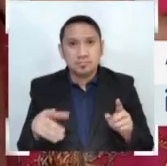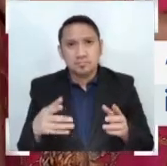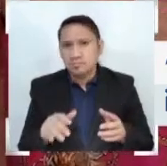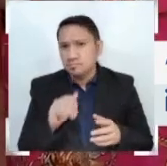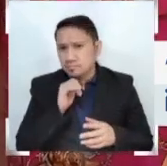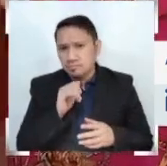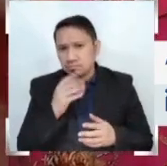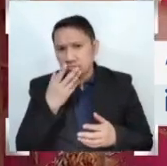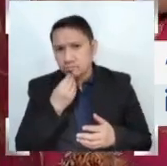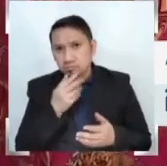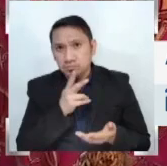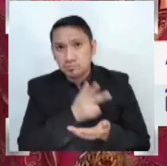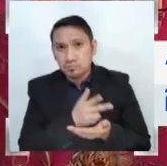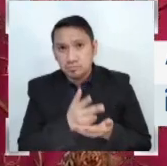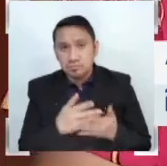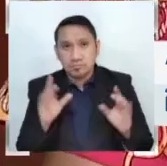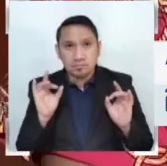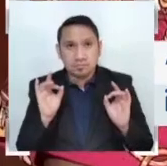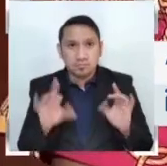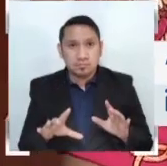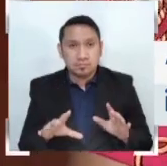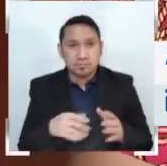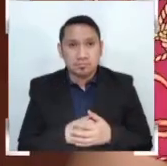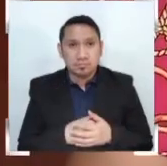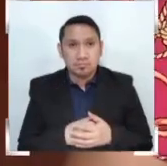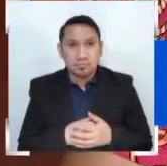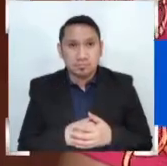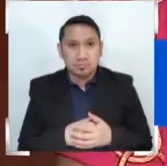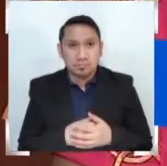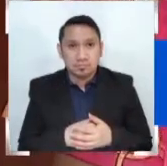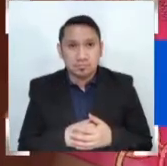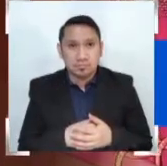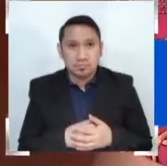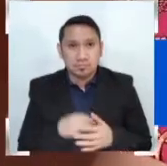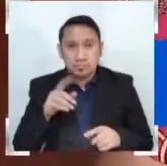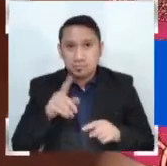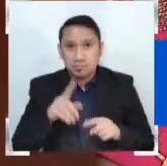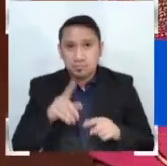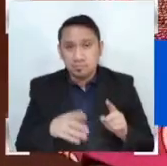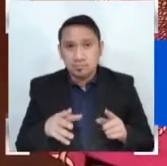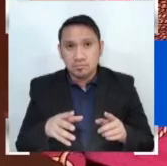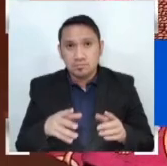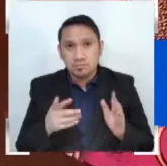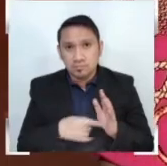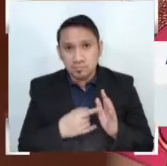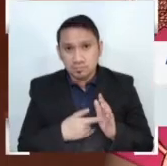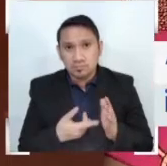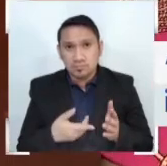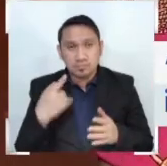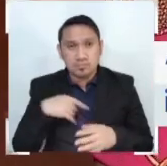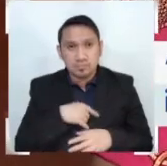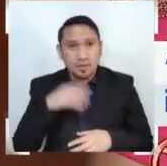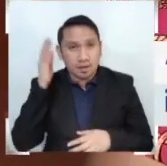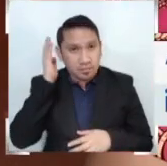kilala. Perwisyo raw talaga kadalasan. Hindi sila nakakalabas sa tamang oras. Minsan po, pinapakausapan na lang sila na huwag po